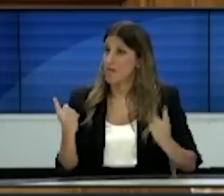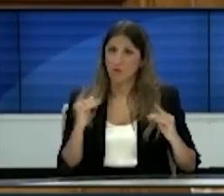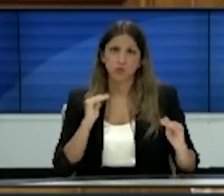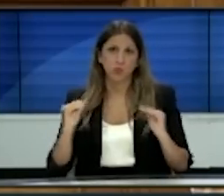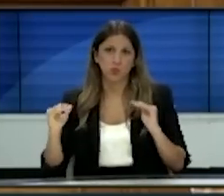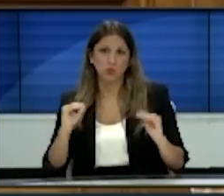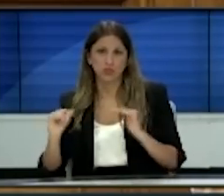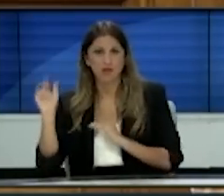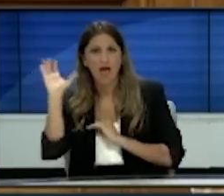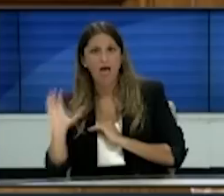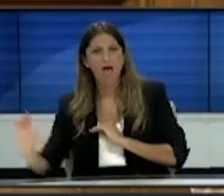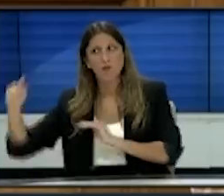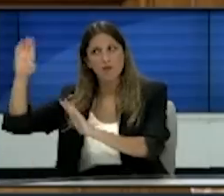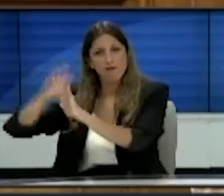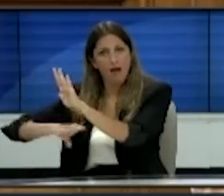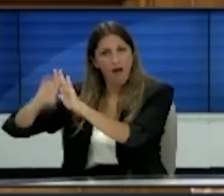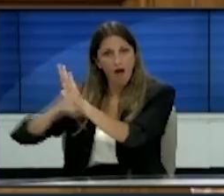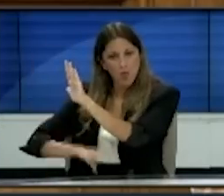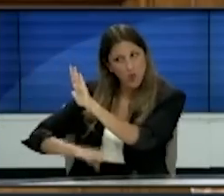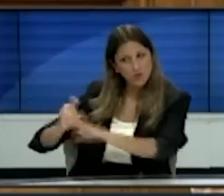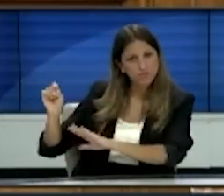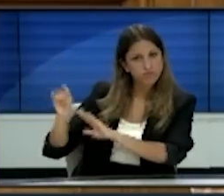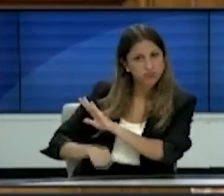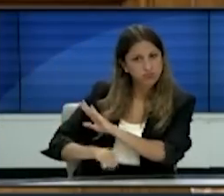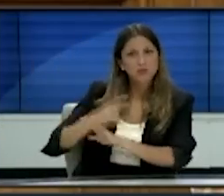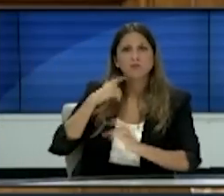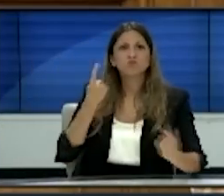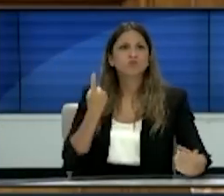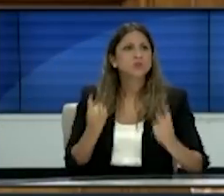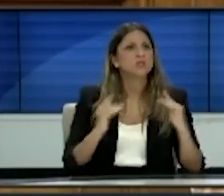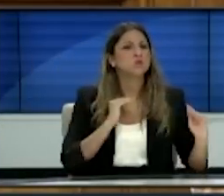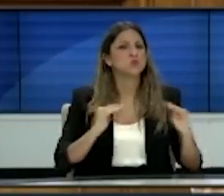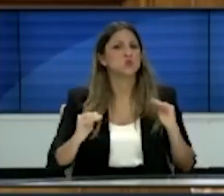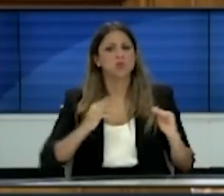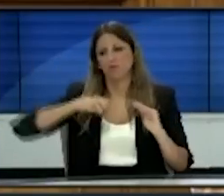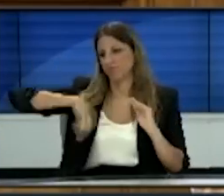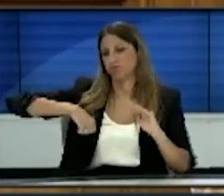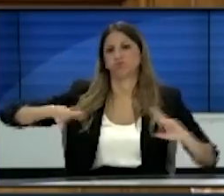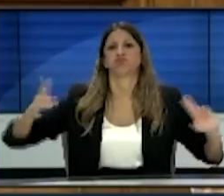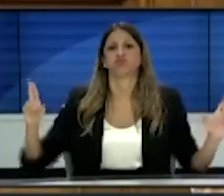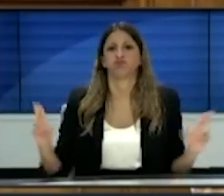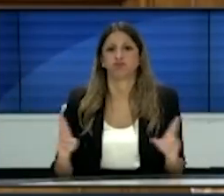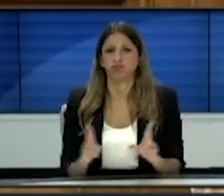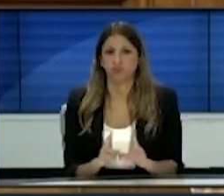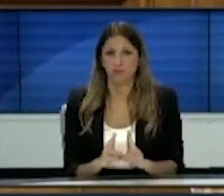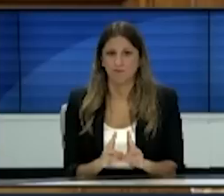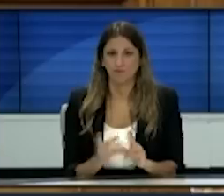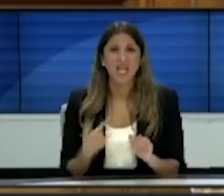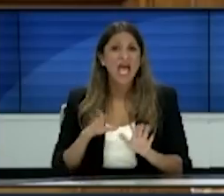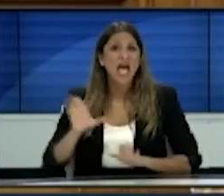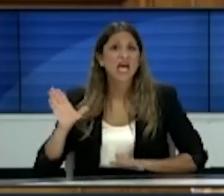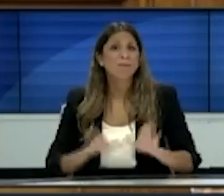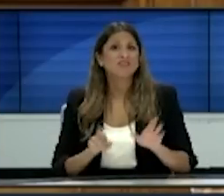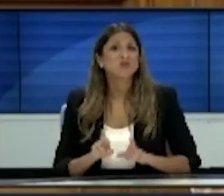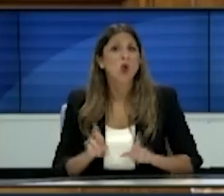της Ευρωπαϊκής Ένωσης για την πράσινη ανάπτυξη και το εμπόριο ρήπων, χωρίς κατάργηση του χρηματιστήριου